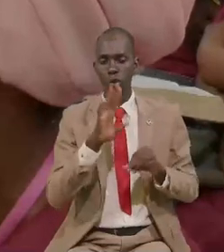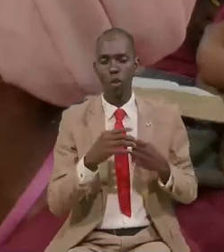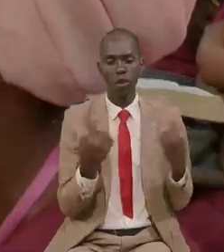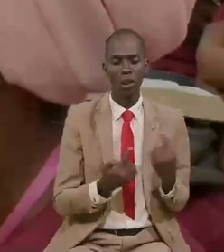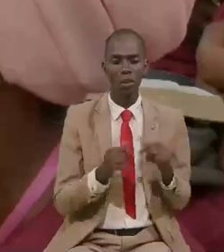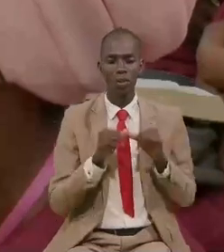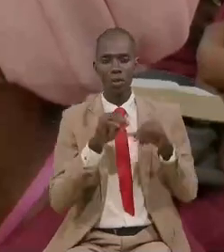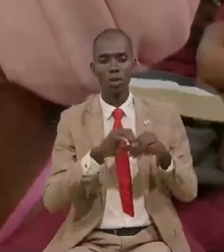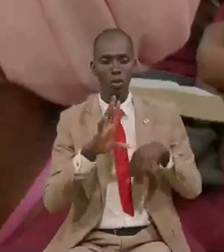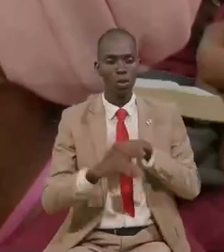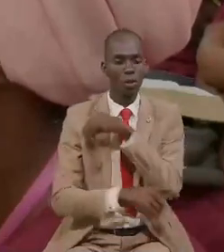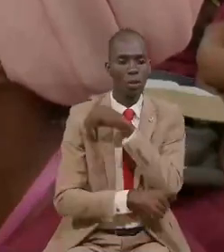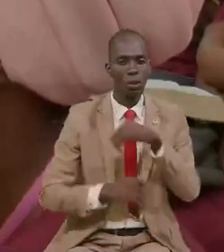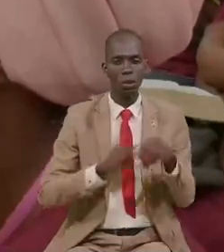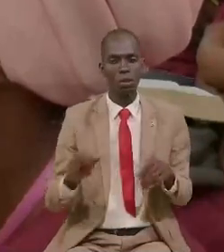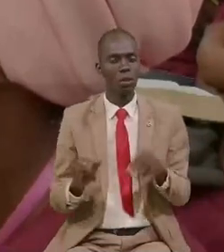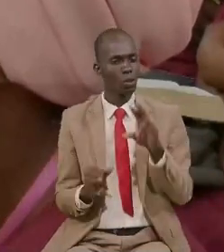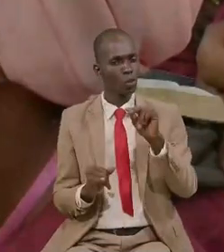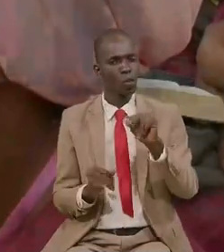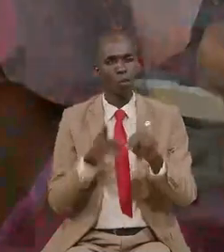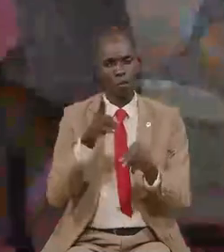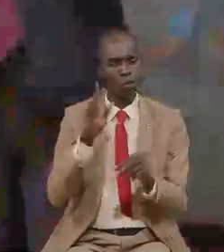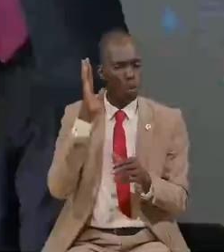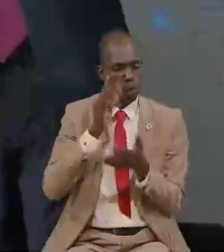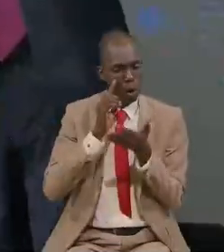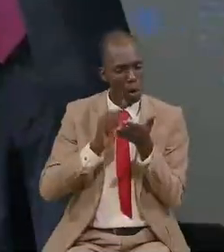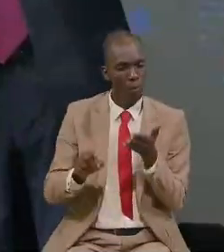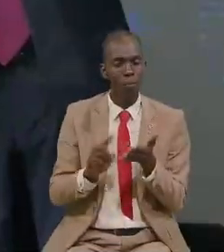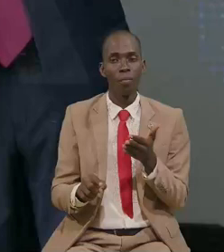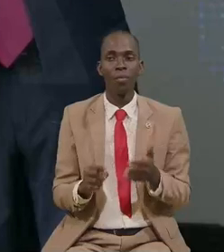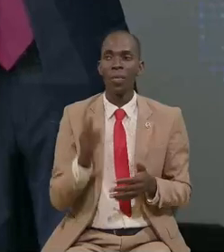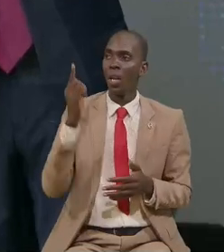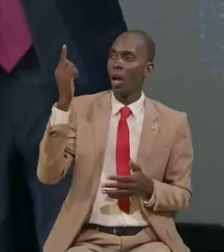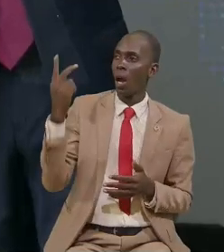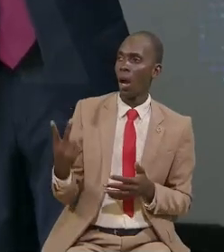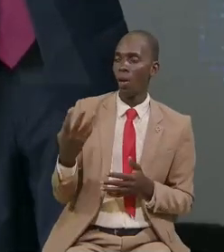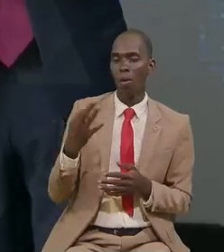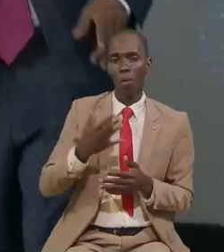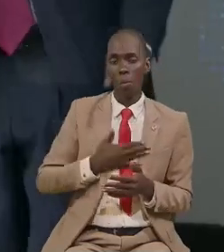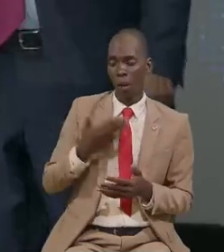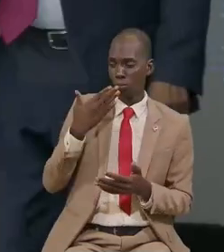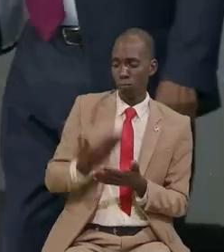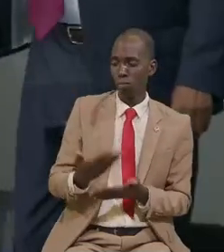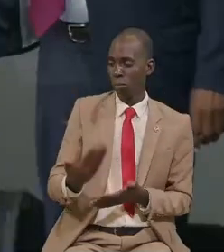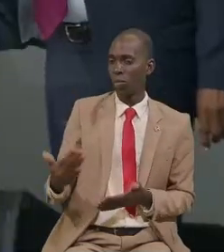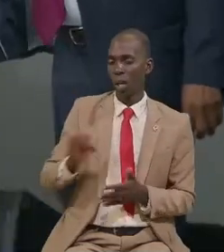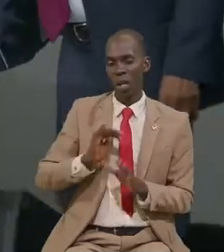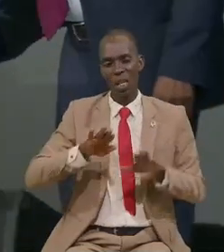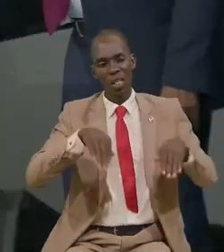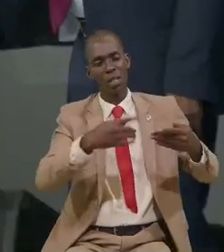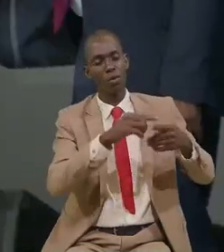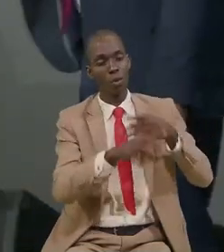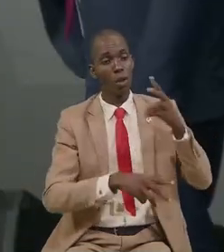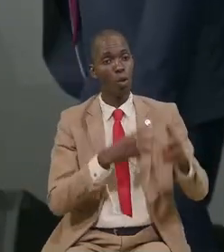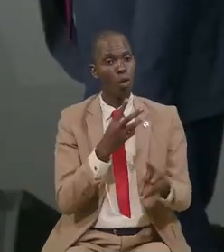n'y a rien à observer. Non, tu dois observer. Je donne la moitié de mes biens aux pauvres. Et si j'ai